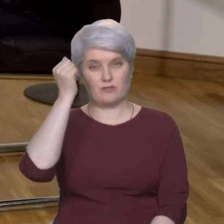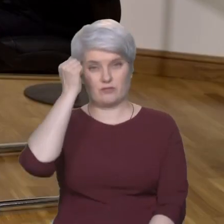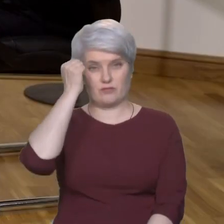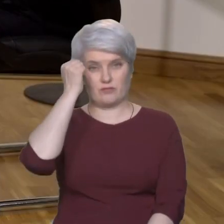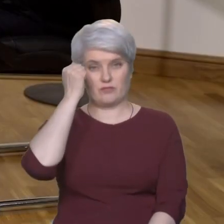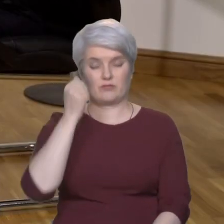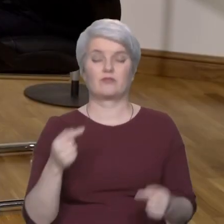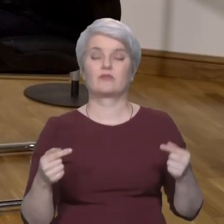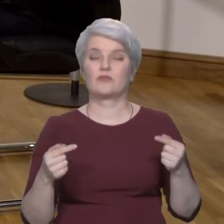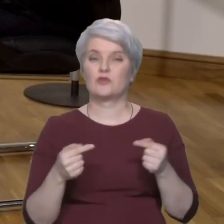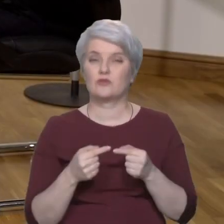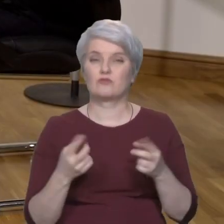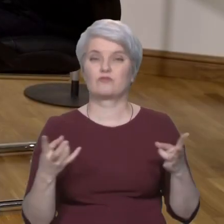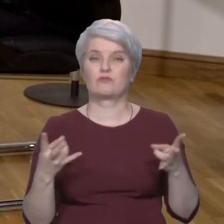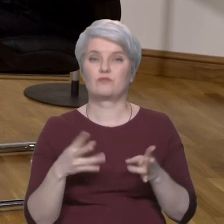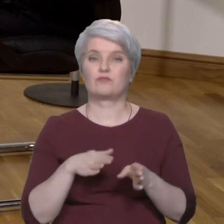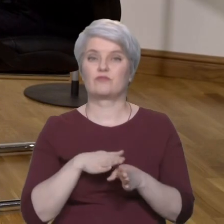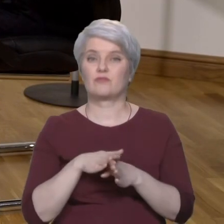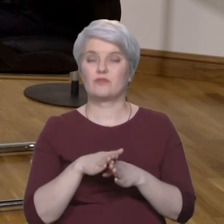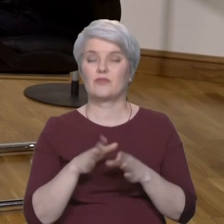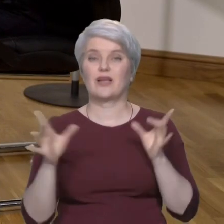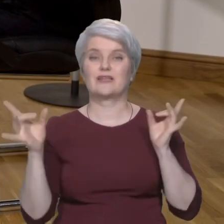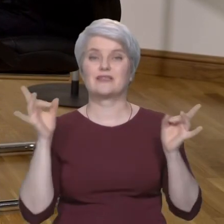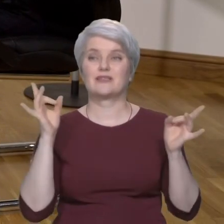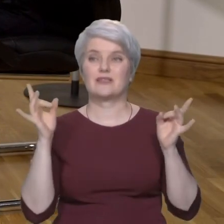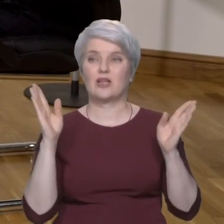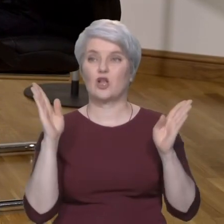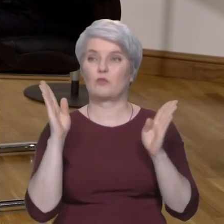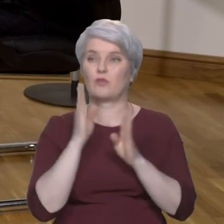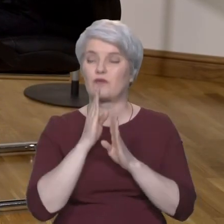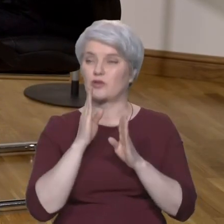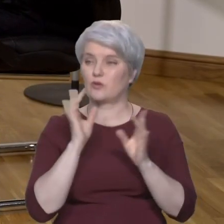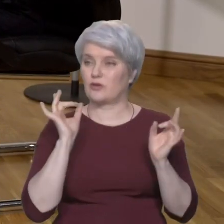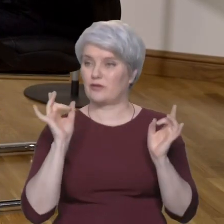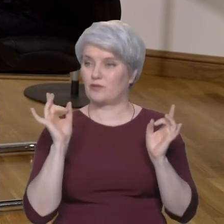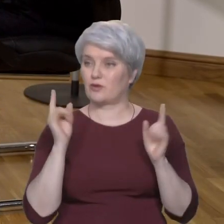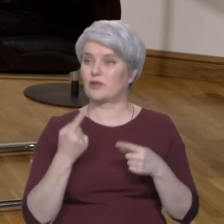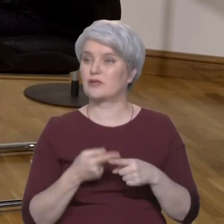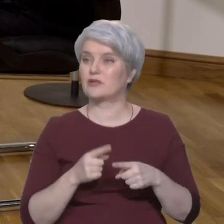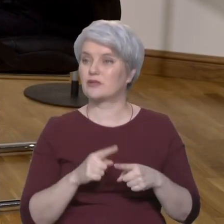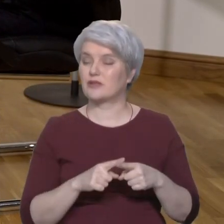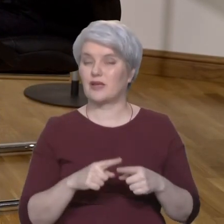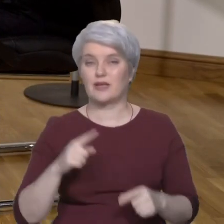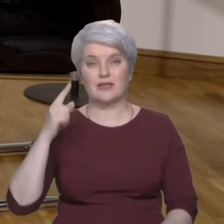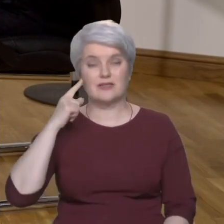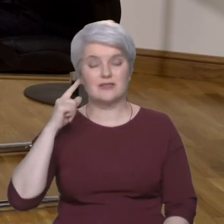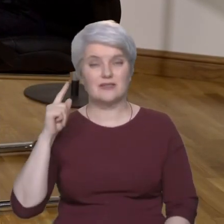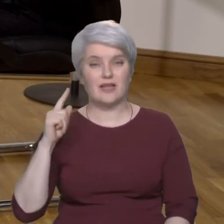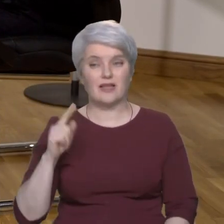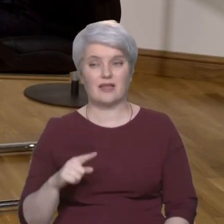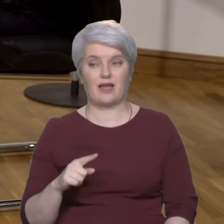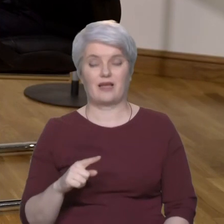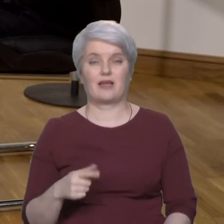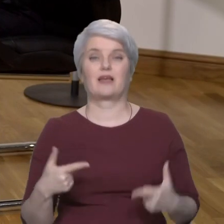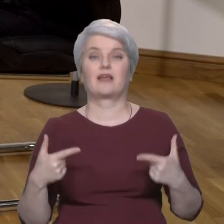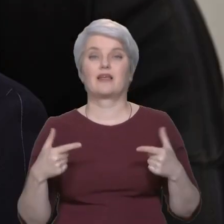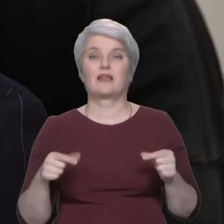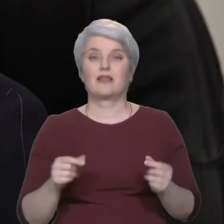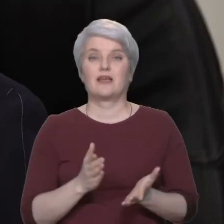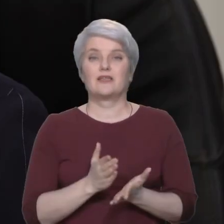однозначне виконання сигналів повітряної тривоги. Це знання, де